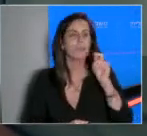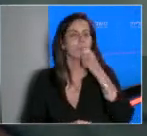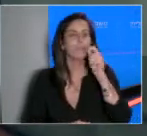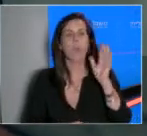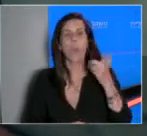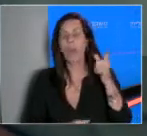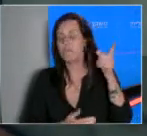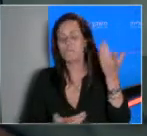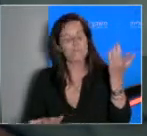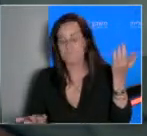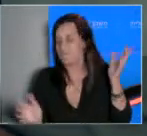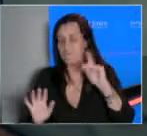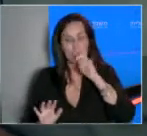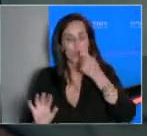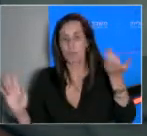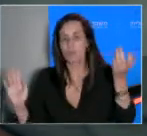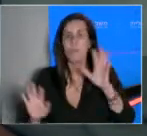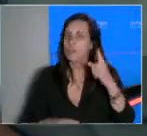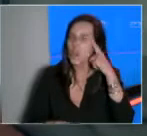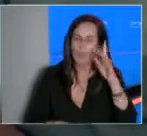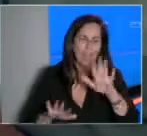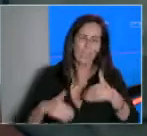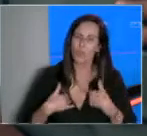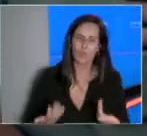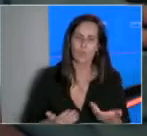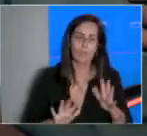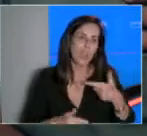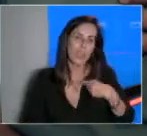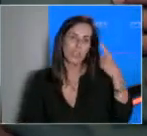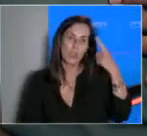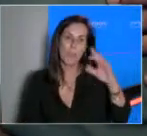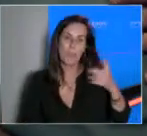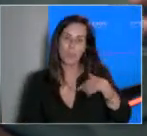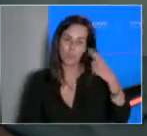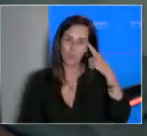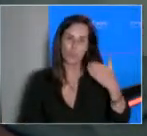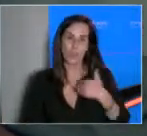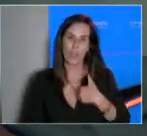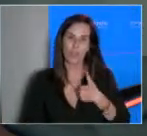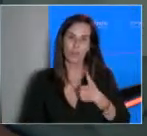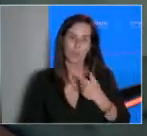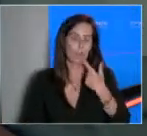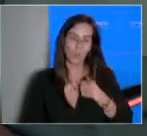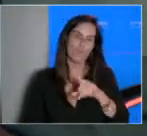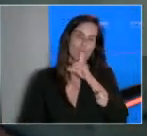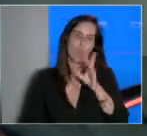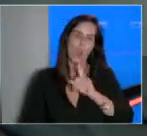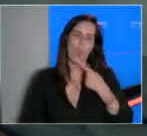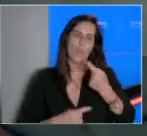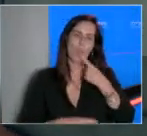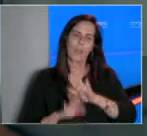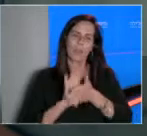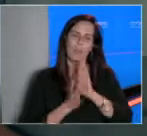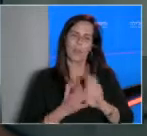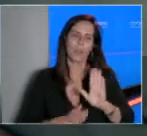אולי את משרד ב... לא, אבל ממה שאתה יודע, עזוב אותי משרד. ממה שאני יודע, ממה שאני יודע, זה שאנחנו אומרים לנו לשתוק, לא לדבר יותר